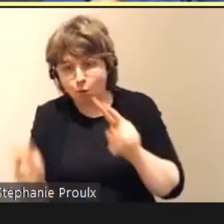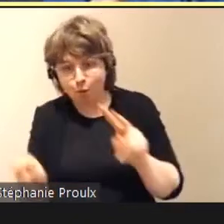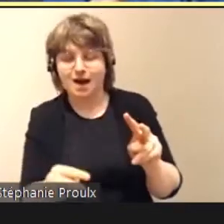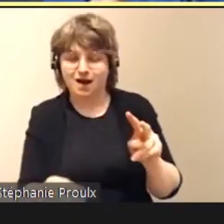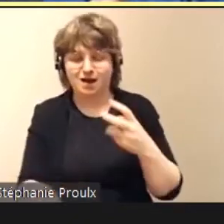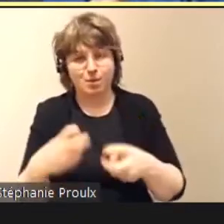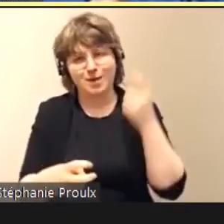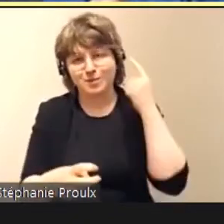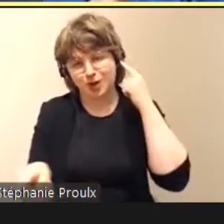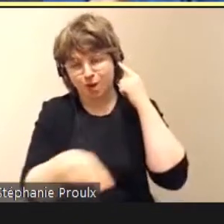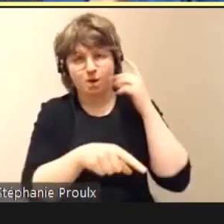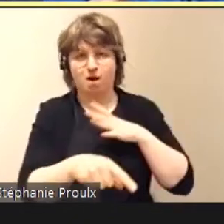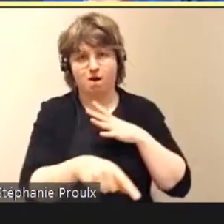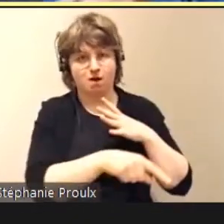d'audition.